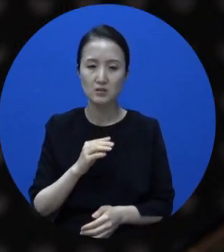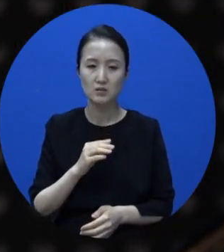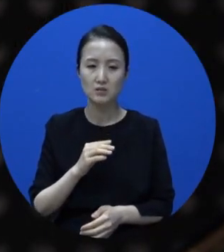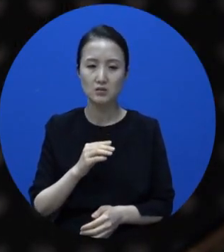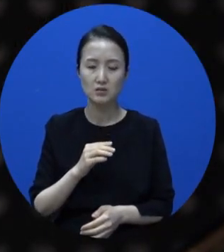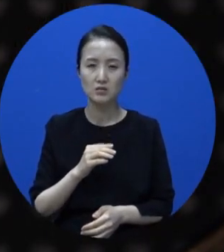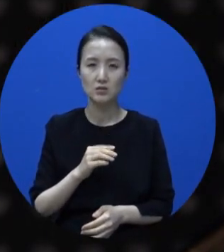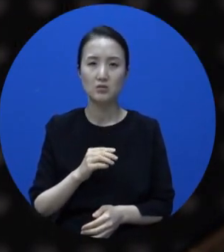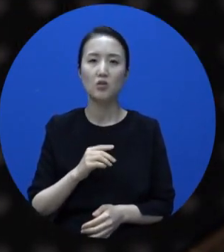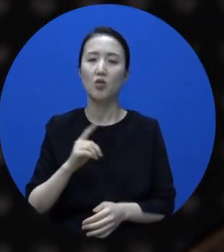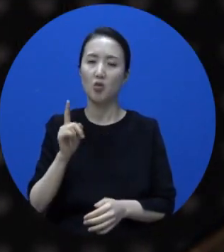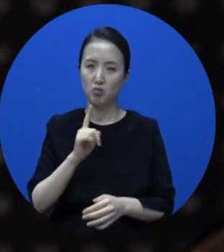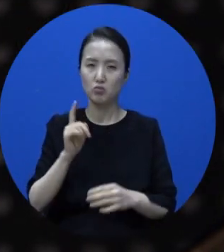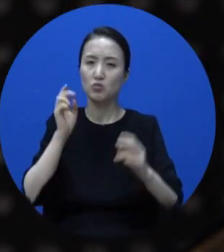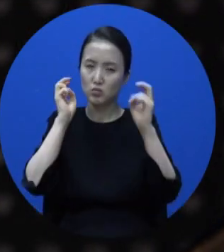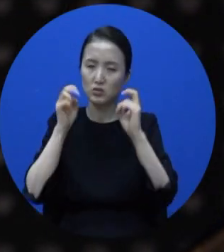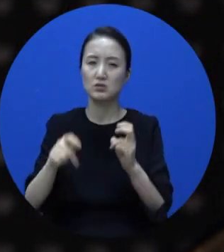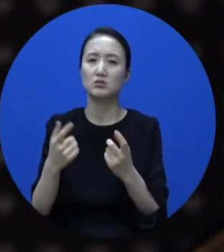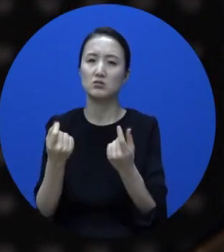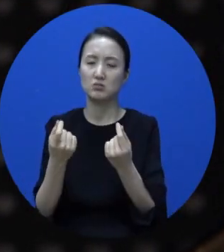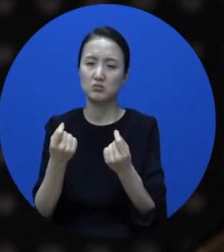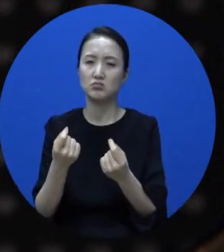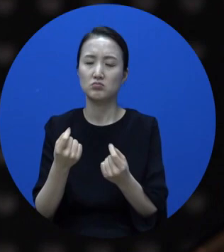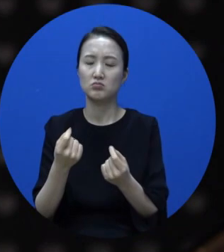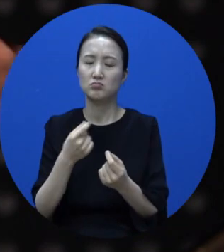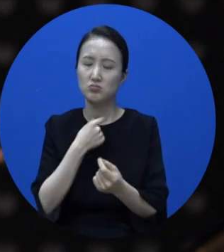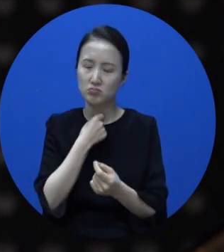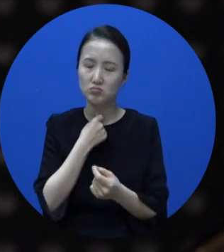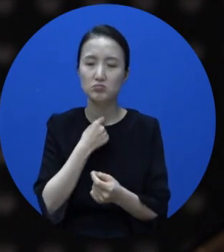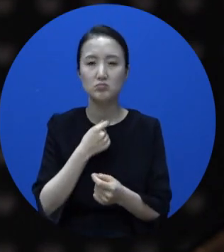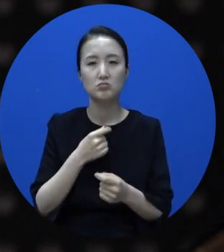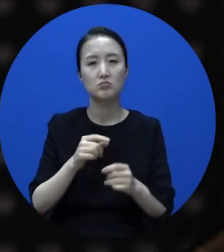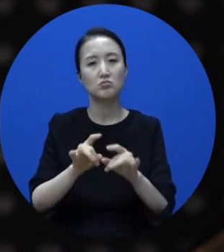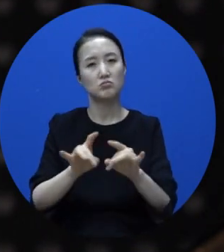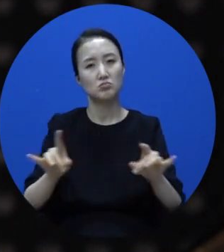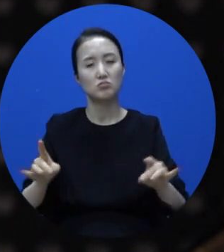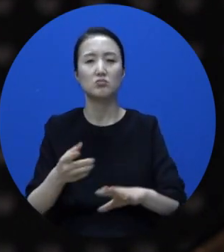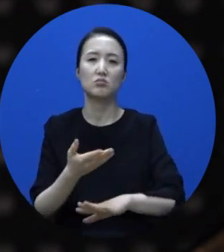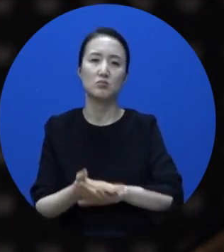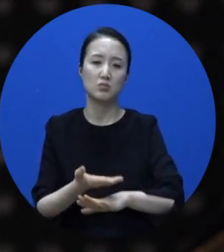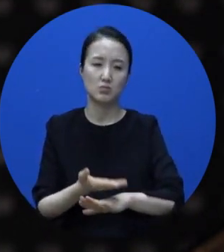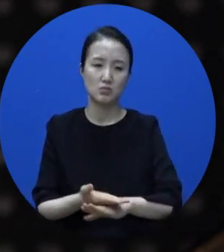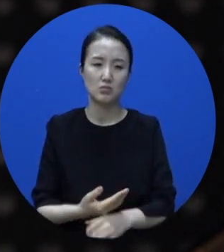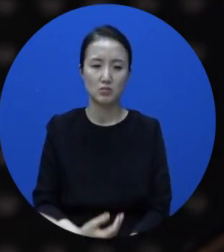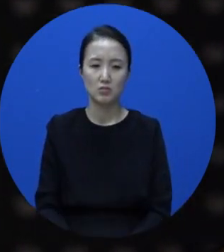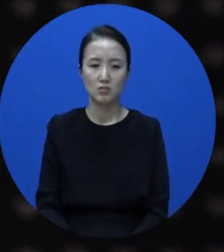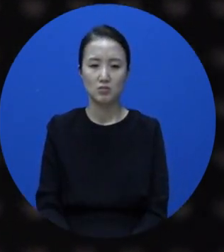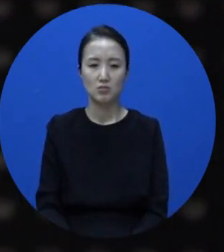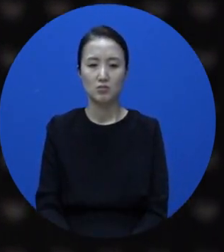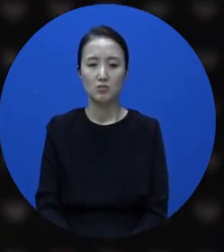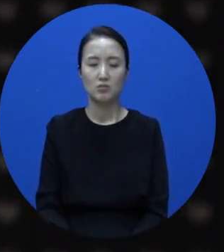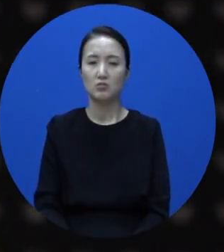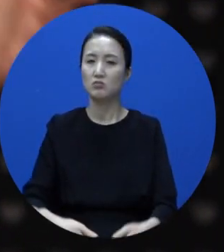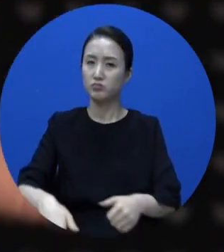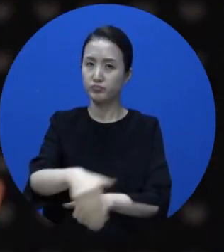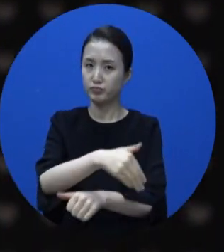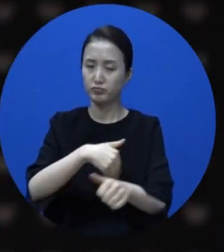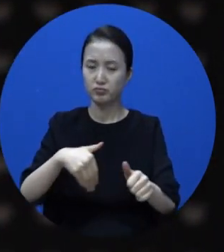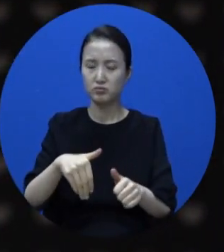노사 간의 갈등도 있고 다양한 계층 간의 갈등도 있고 사용한 다양한 그럼 갈등들이